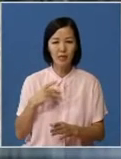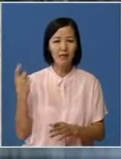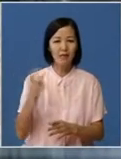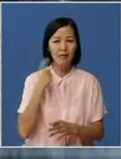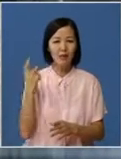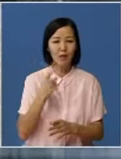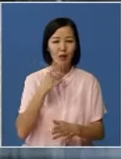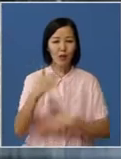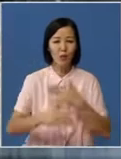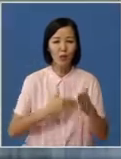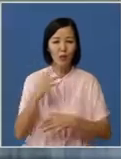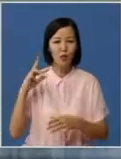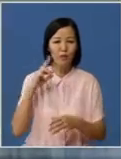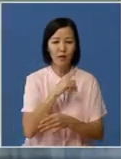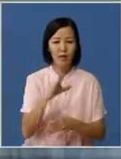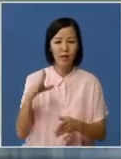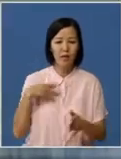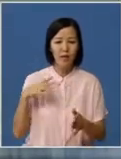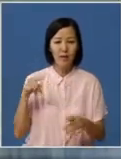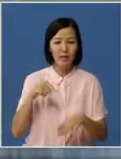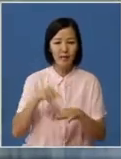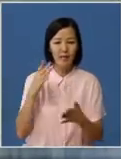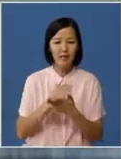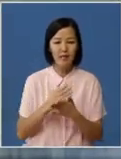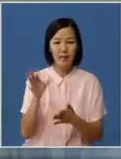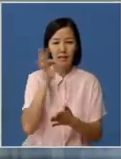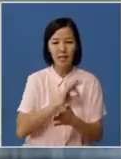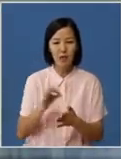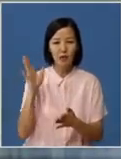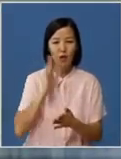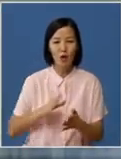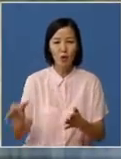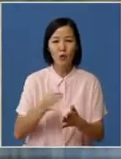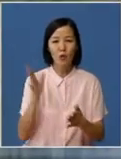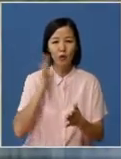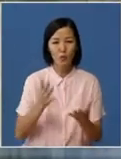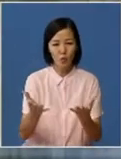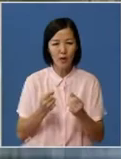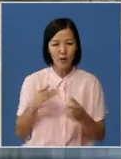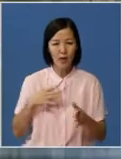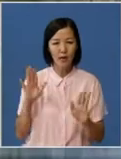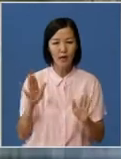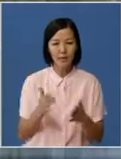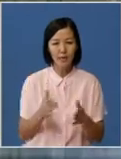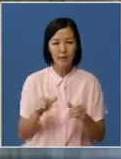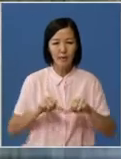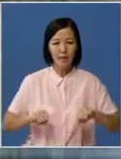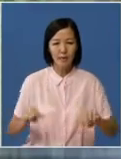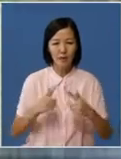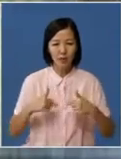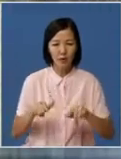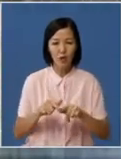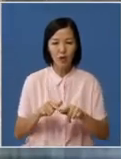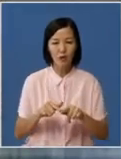өңдеу жұмыстары себеп болуы мүмкін. Олар алқаптары дәрілеу үшін көлден су алған. Бұл оқиғаға байланысты қазір арнайы комиссия құрылды.